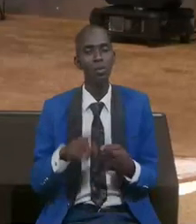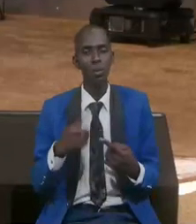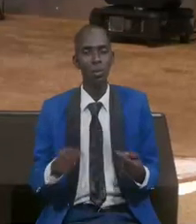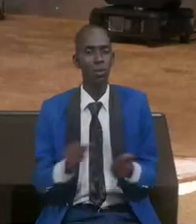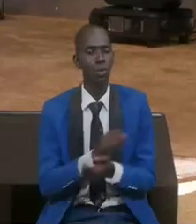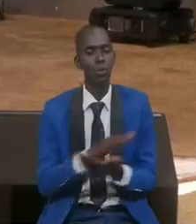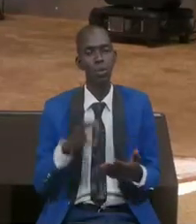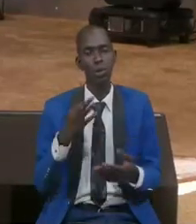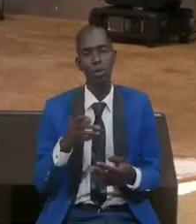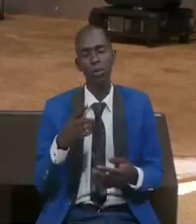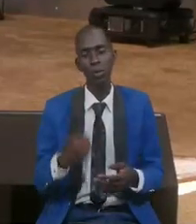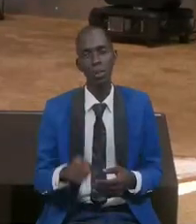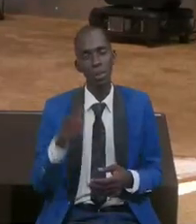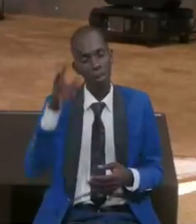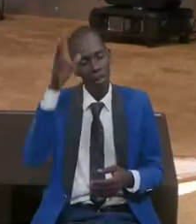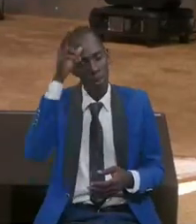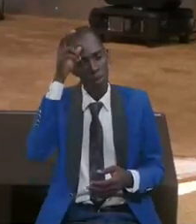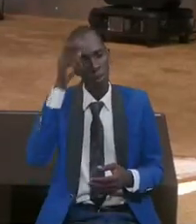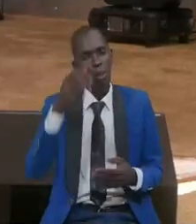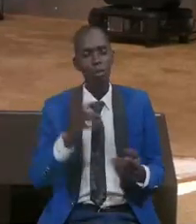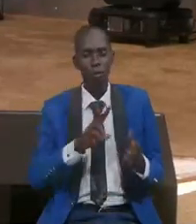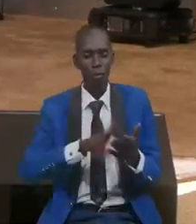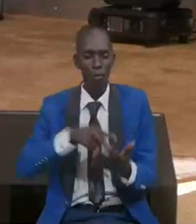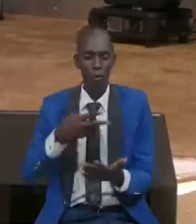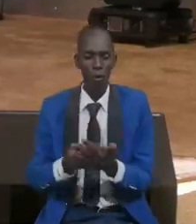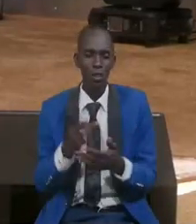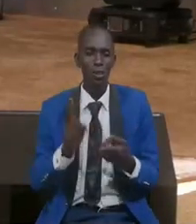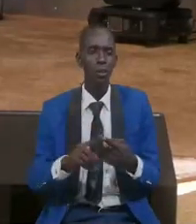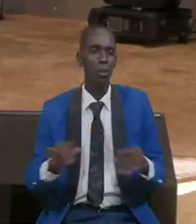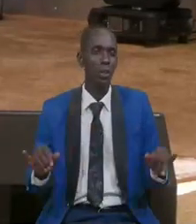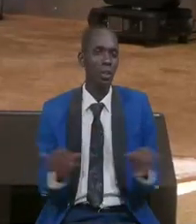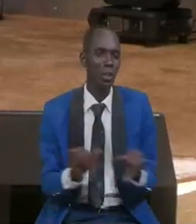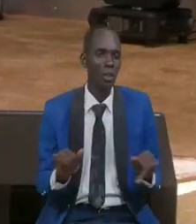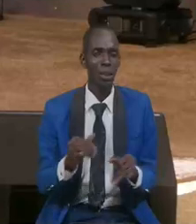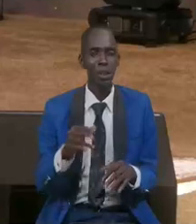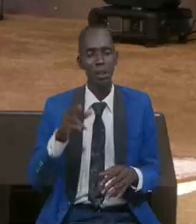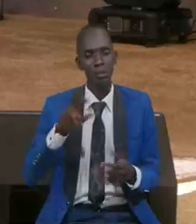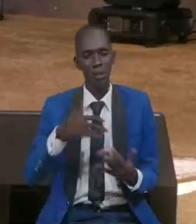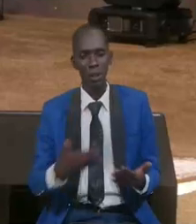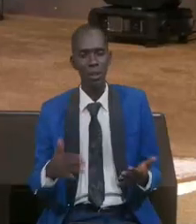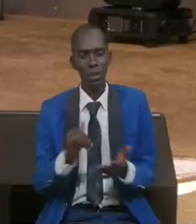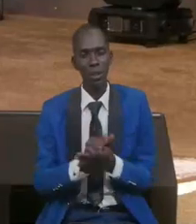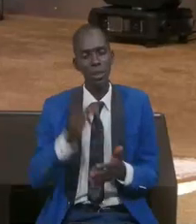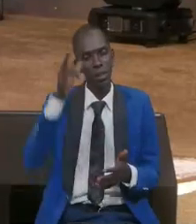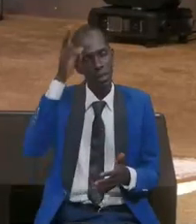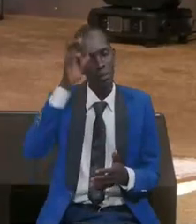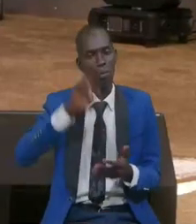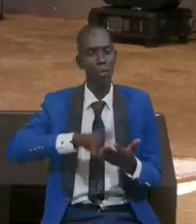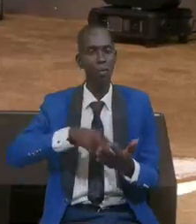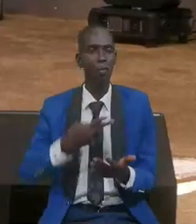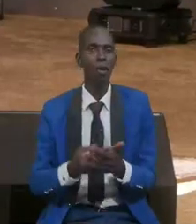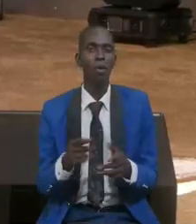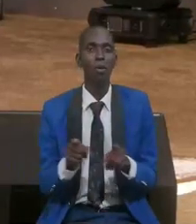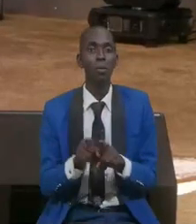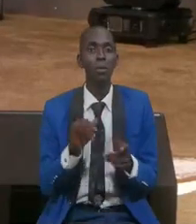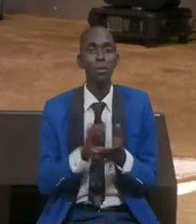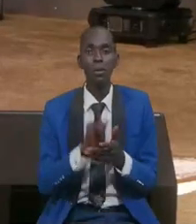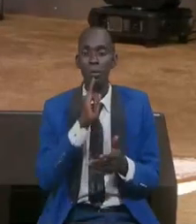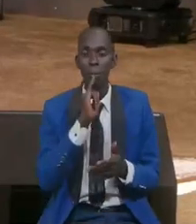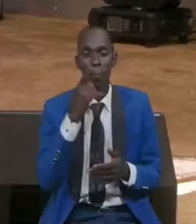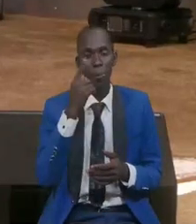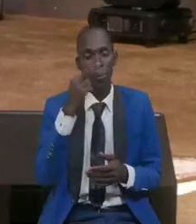d'orgueil pour ne pas tomber sous le coup de la condamnation du diable, dans lequel le diable lui-même était tombé. Et c'est pour cette raison que